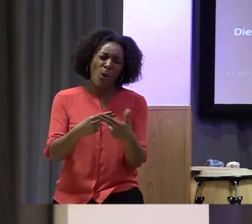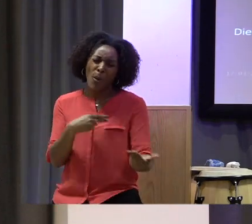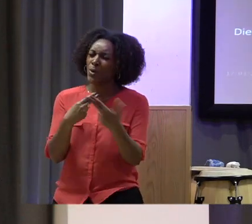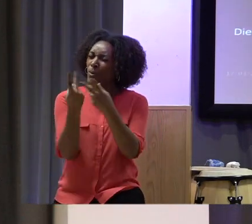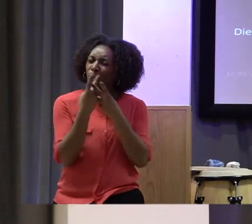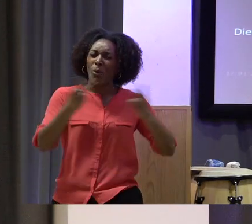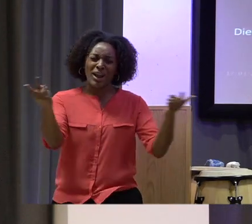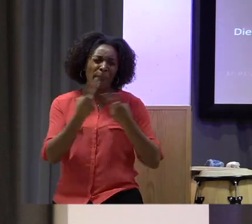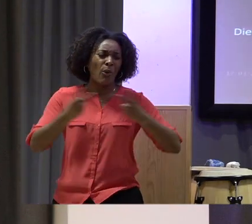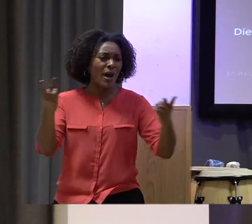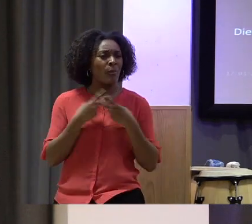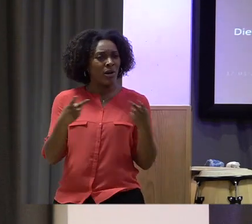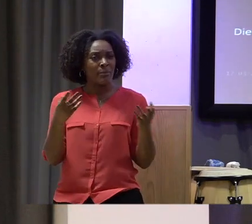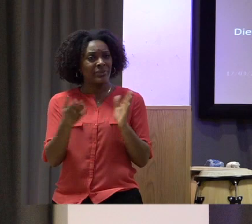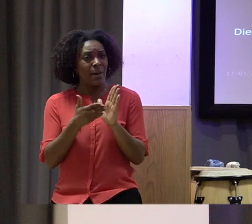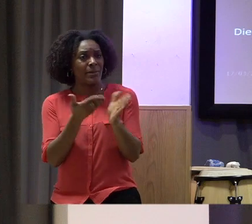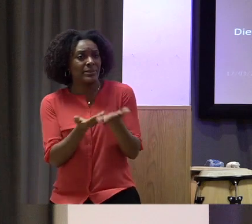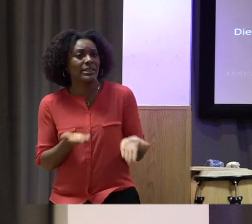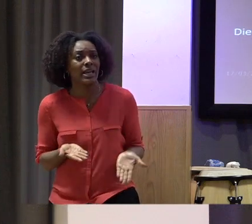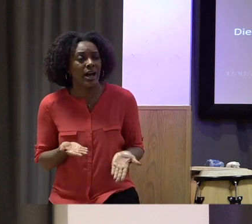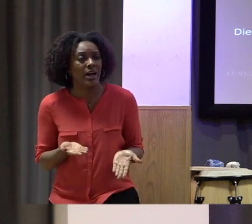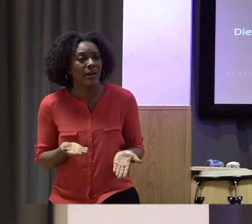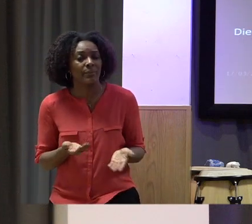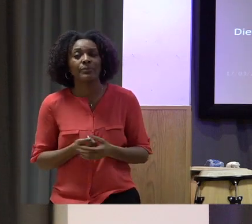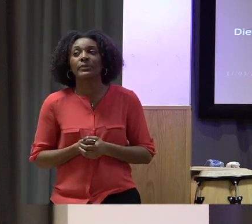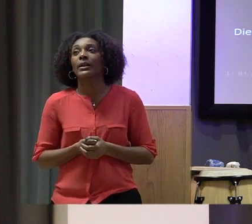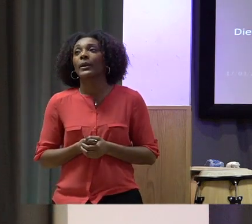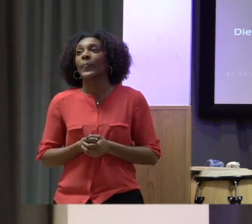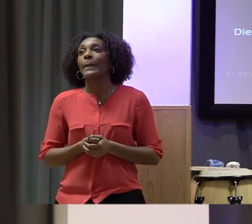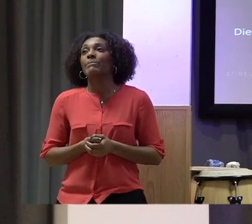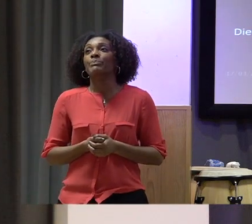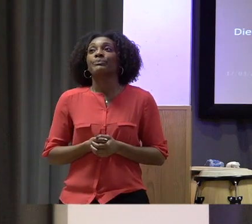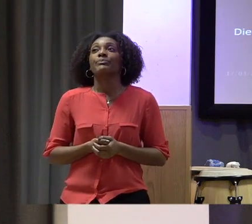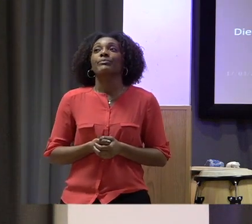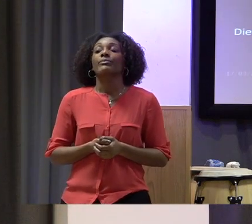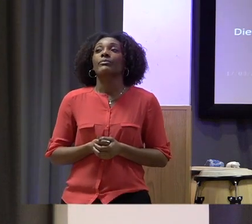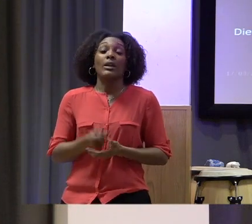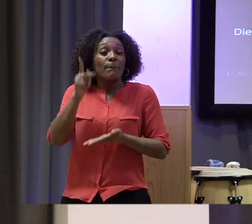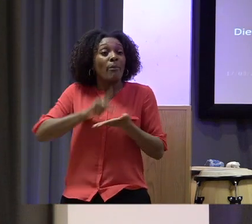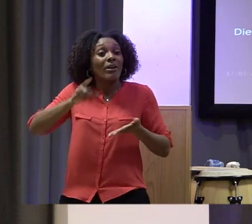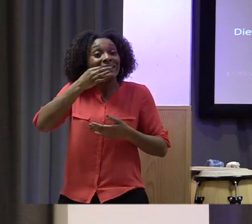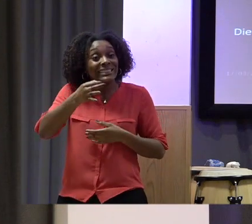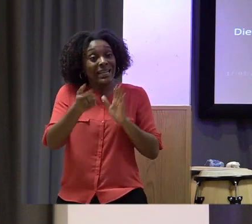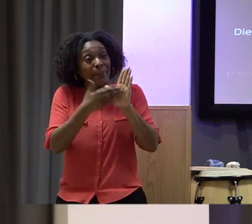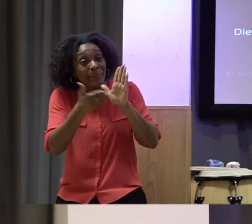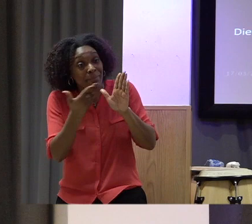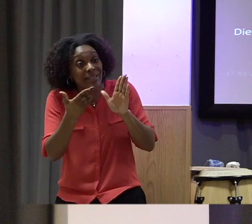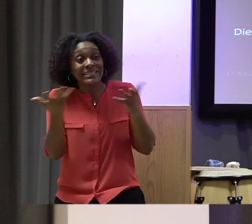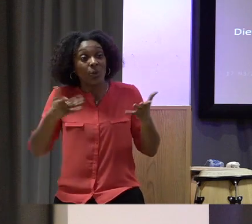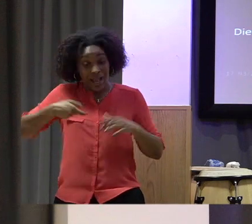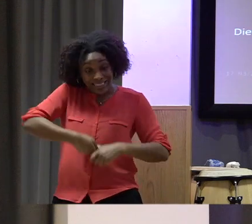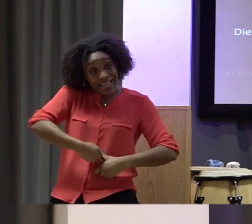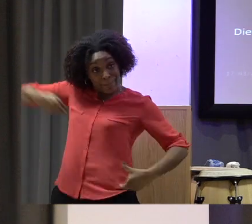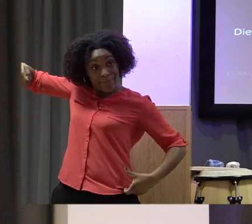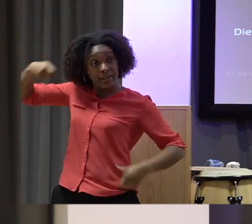de chacun de nous. L'apôtre Paul dit aux Éphésiens, en parlant de la parole de Dieu, c'est l'épée de l'esprit. C'est une